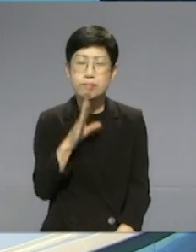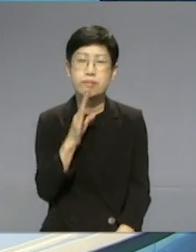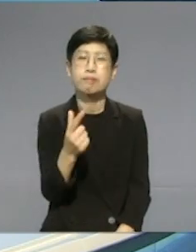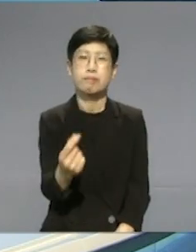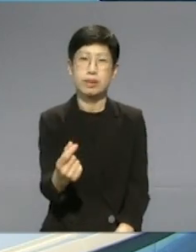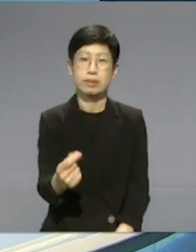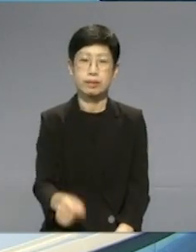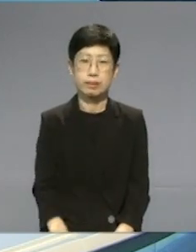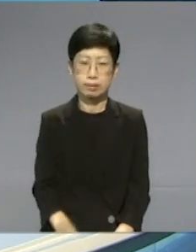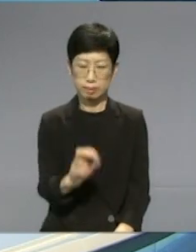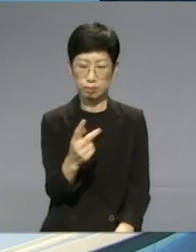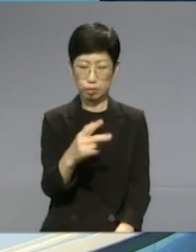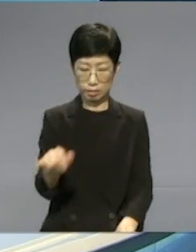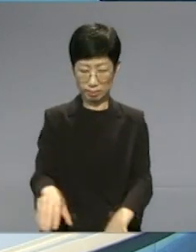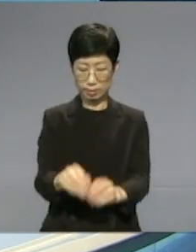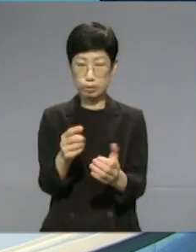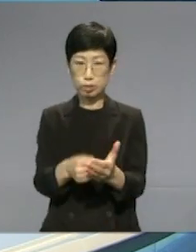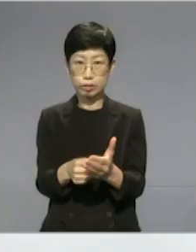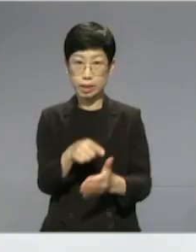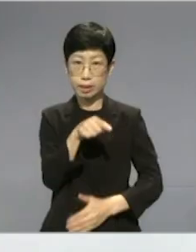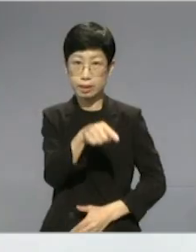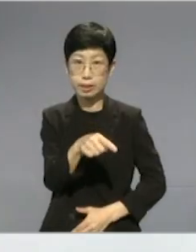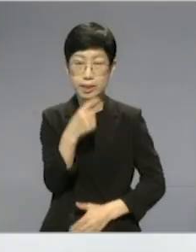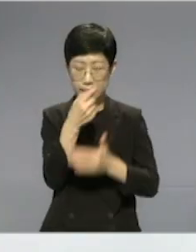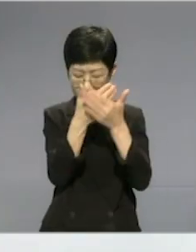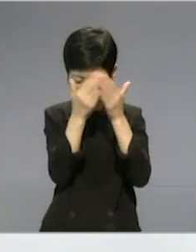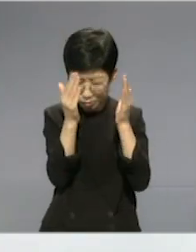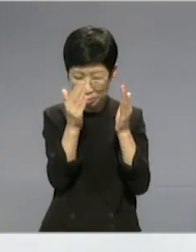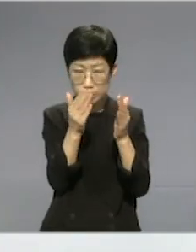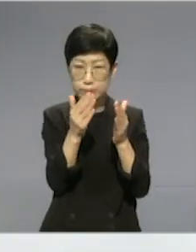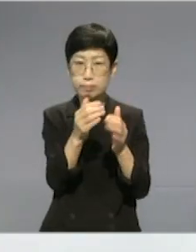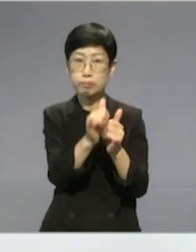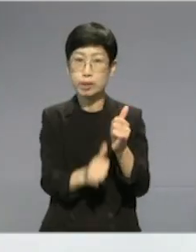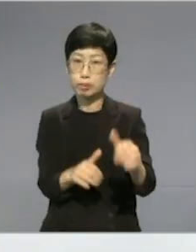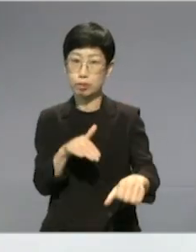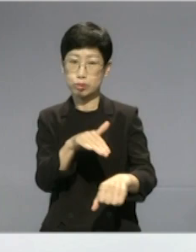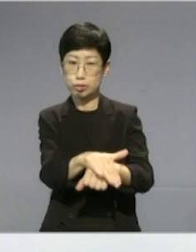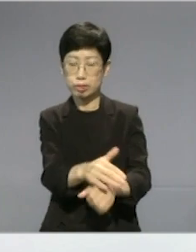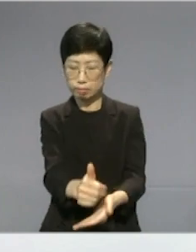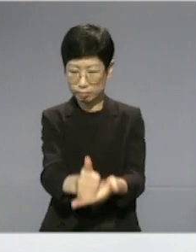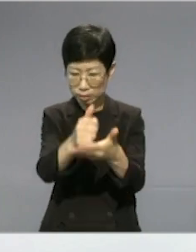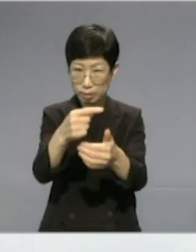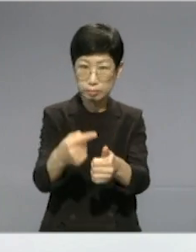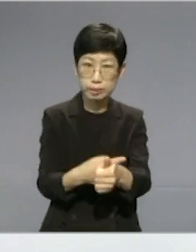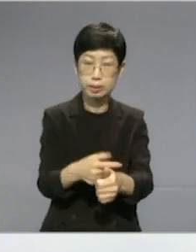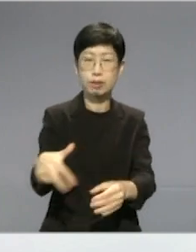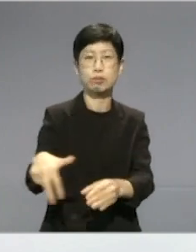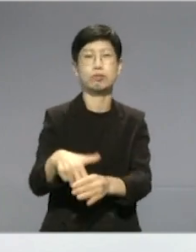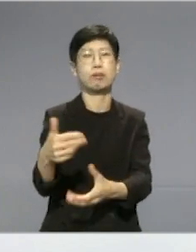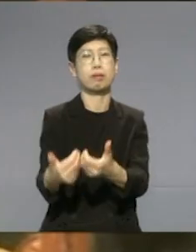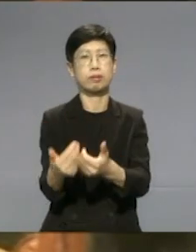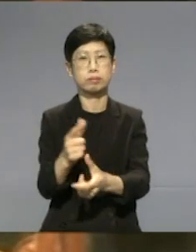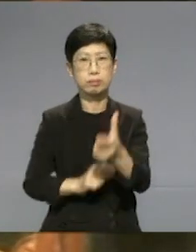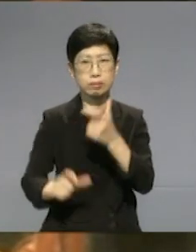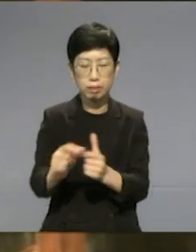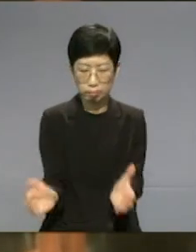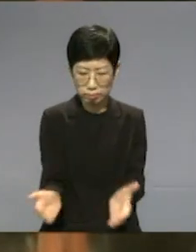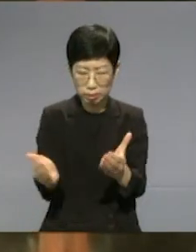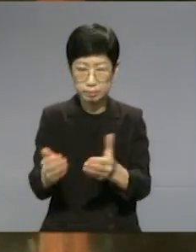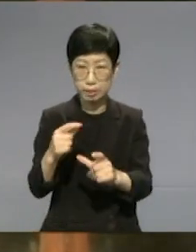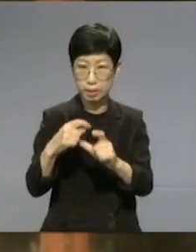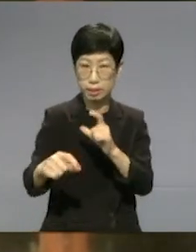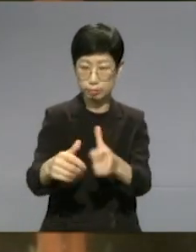네, 나렌드라 모디 총리의 힌두 민족주의 기조가 인도 내 종교 양극화를 부추기고 소수 종교와